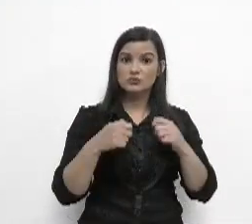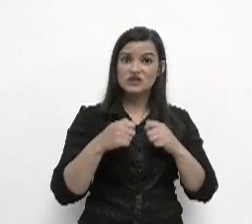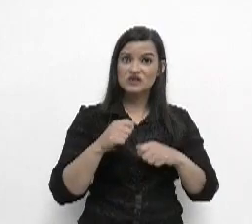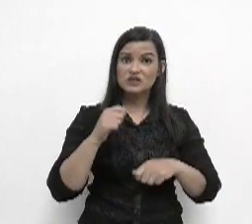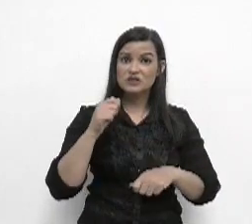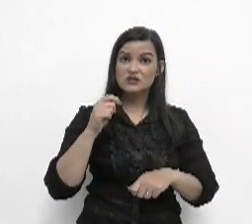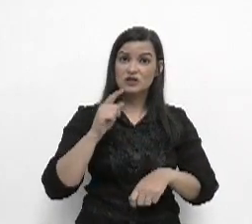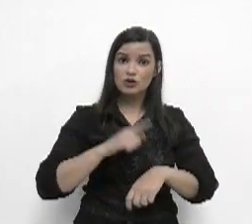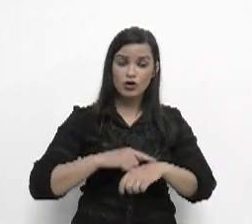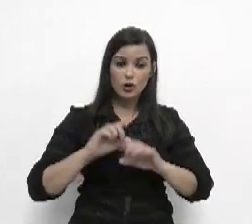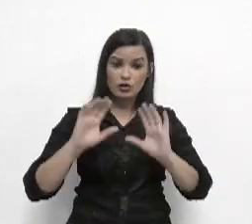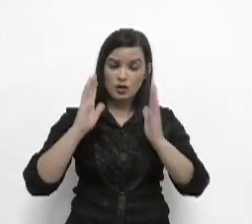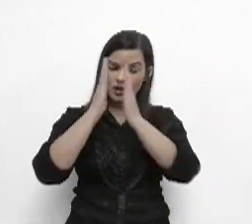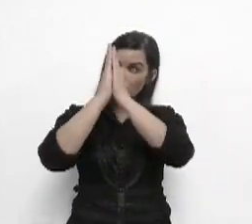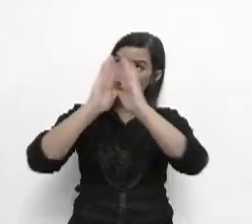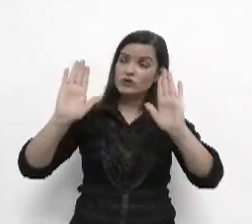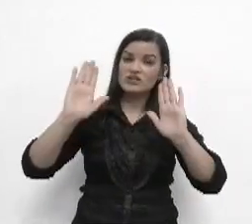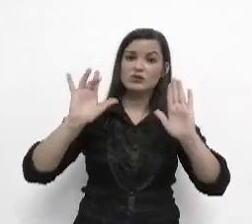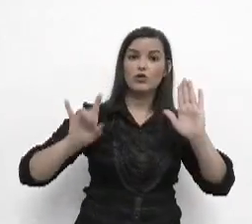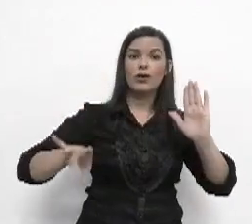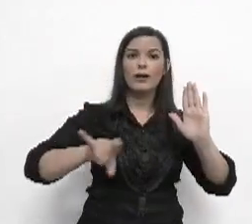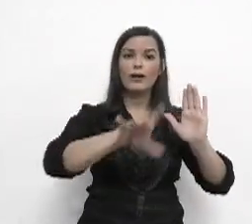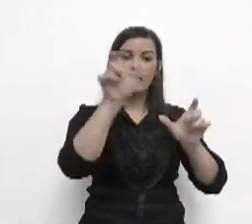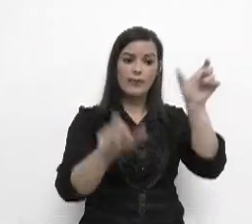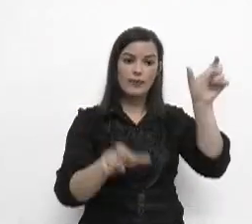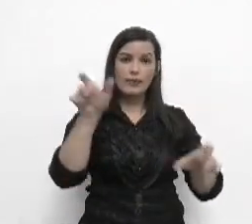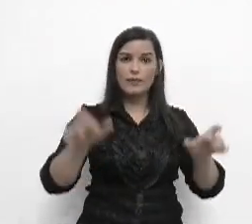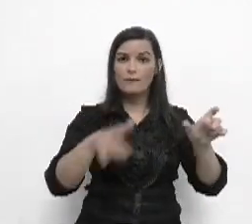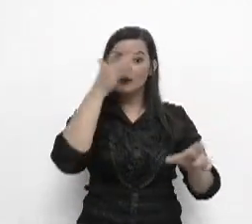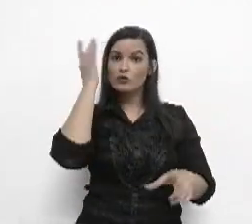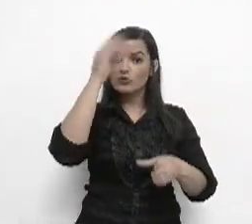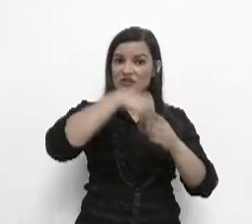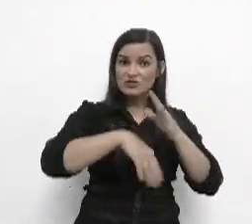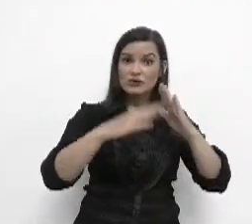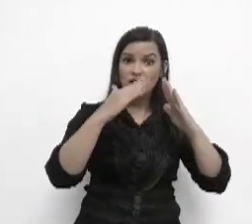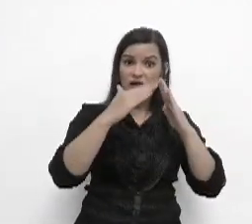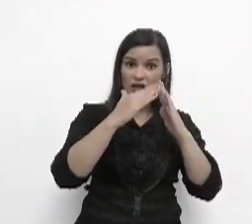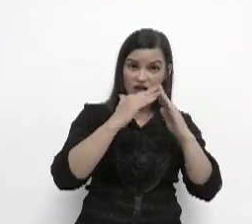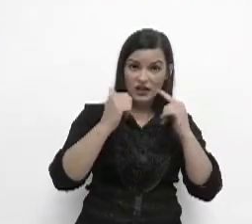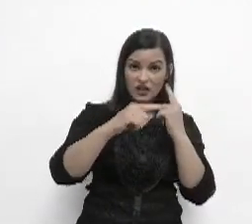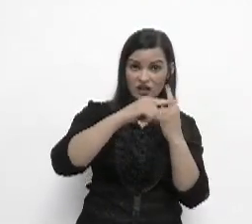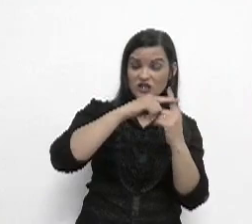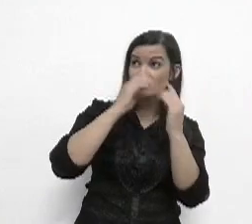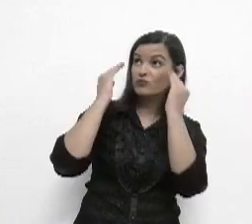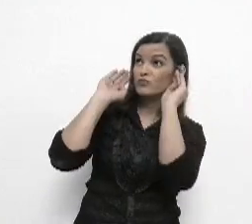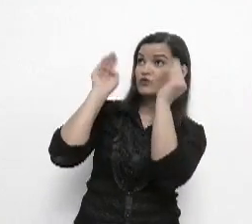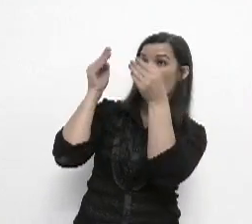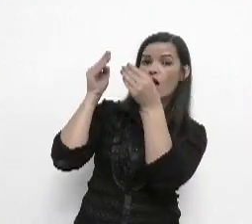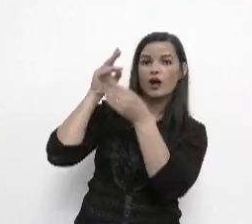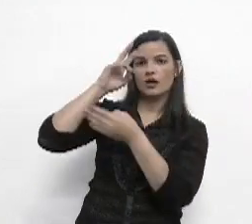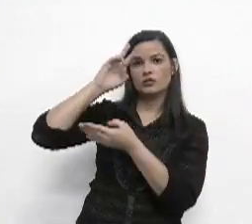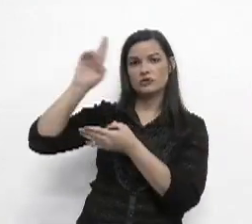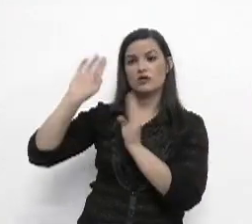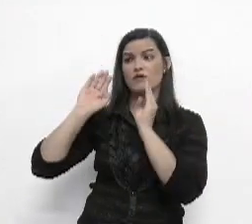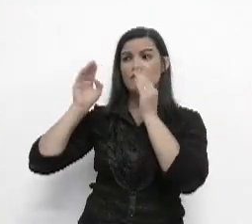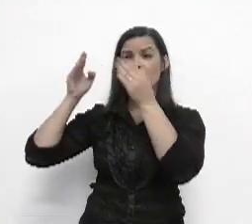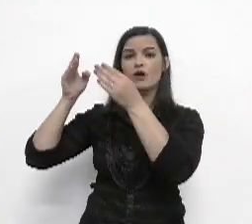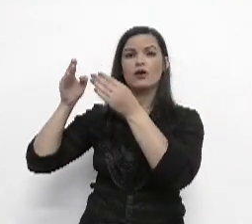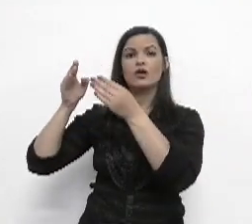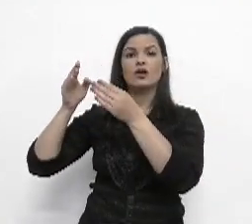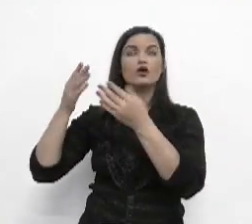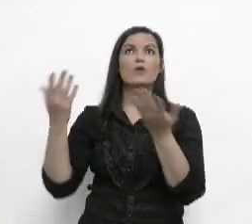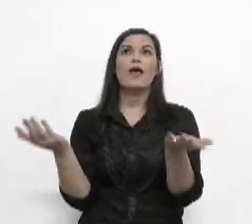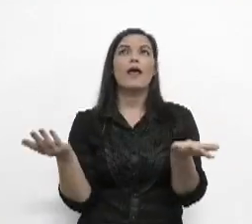adoração os membros foquem ao Senhor. 여러분, 우리의 찬양은 아름다운 곡조가 찬양의 생명이 아닙니다. Não é a musicalidade que faz